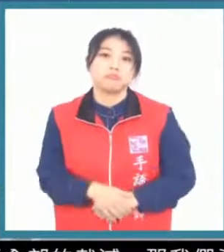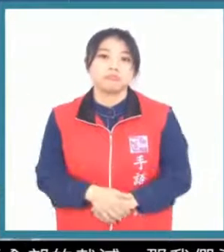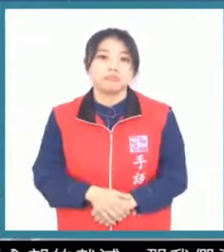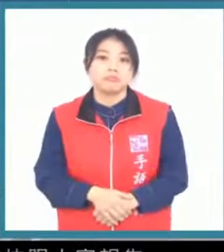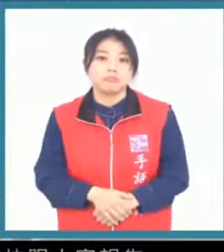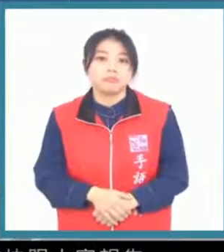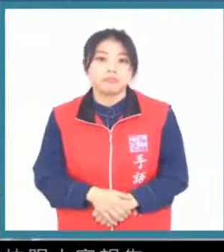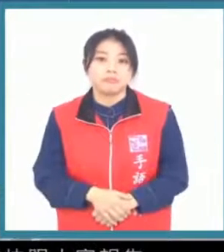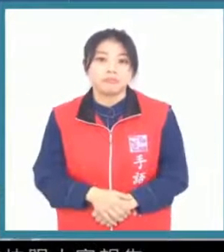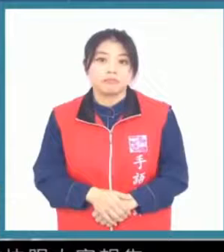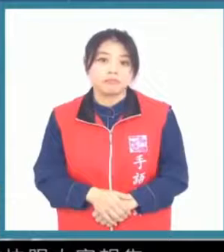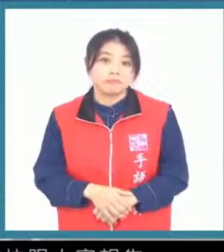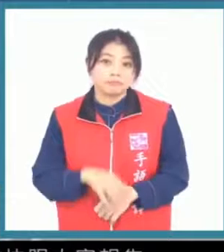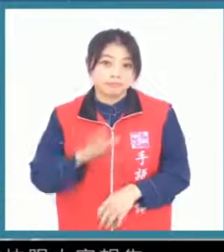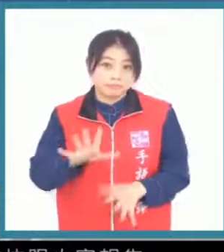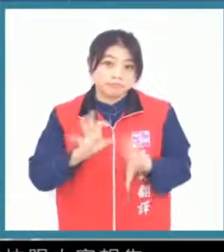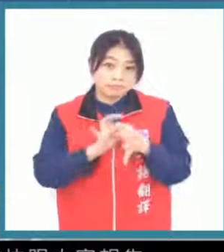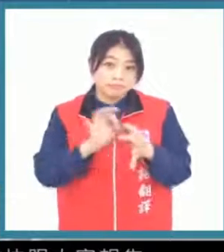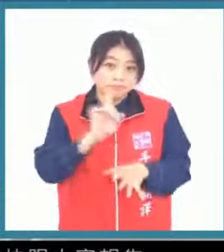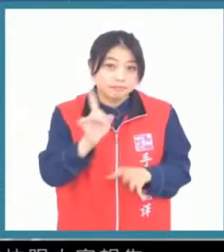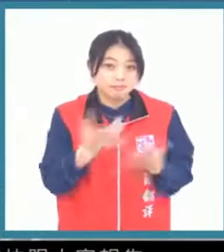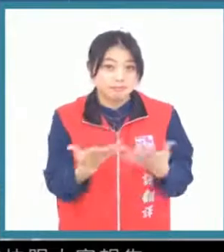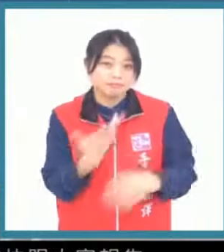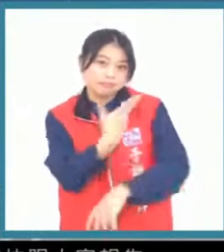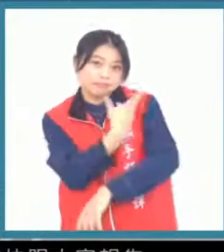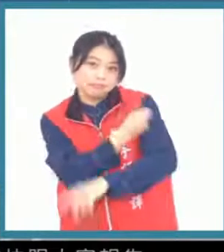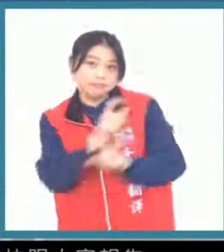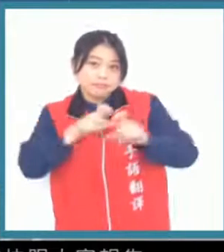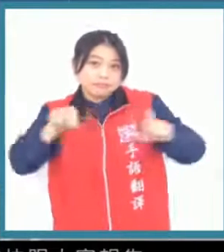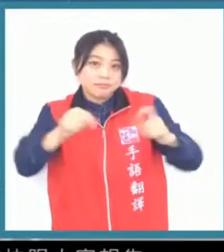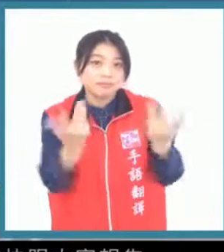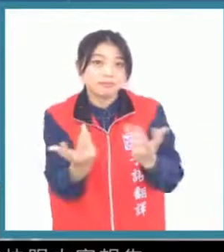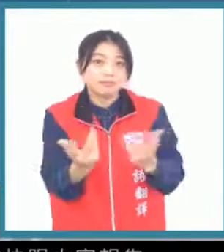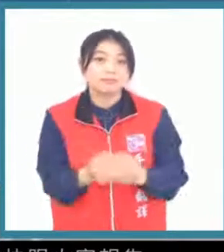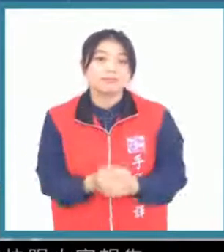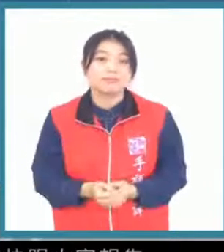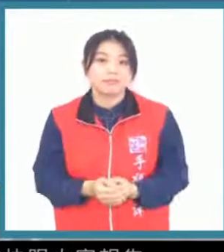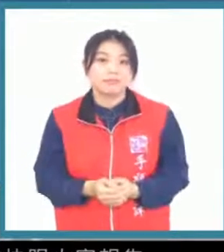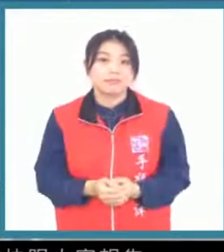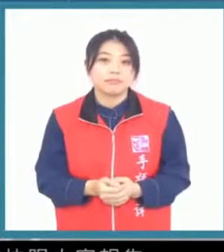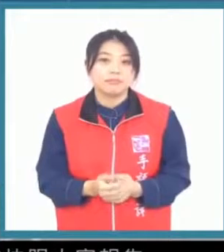有关我们疫苗的接种，那么在